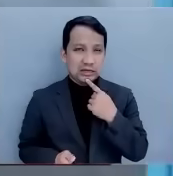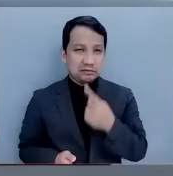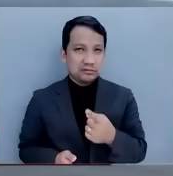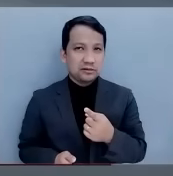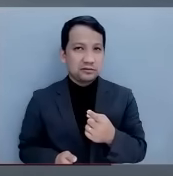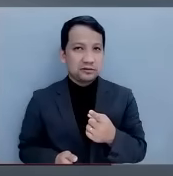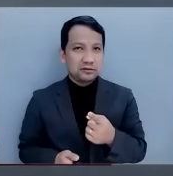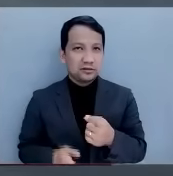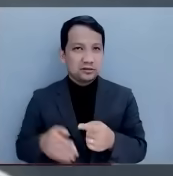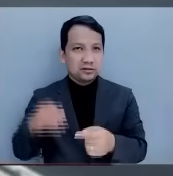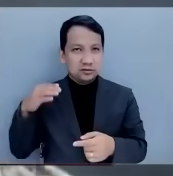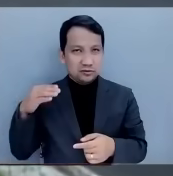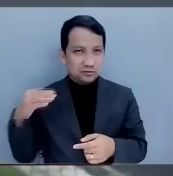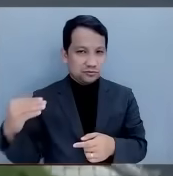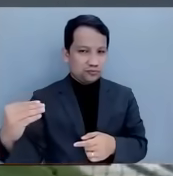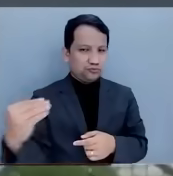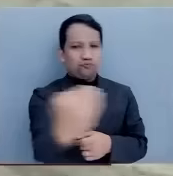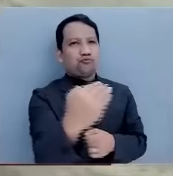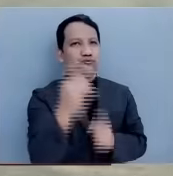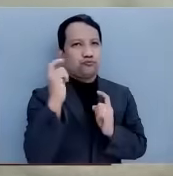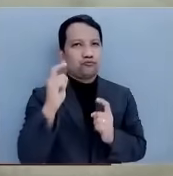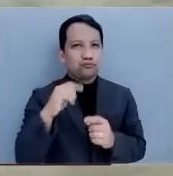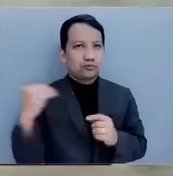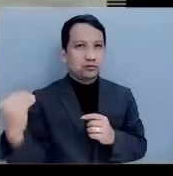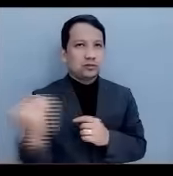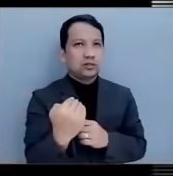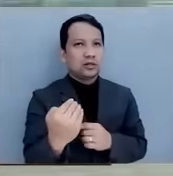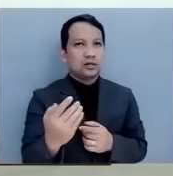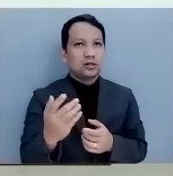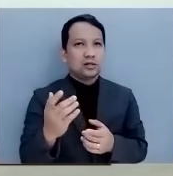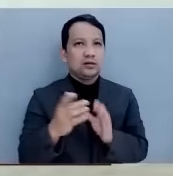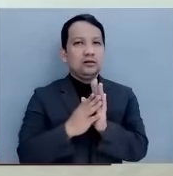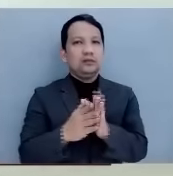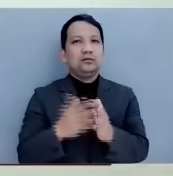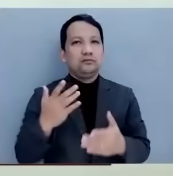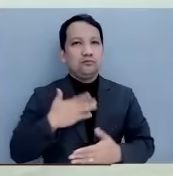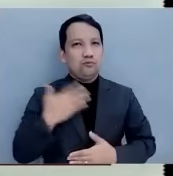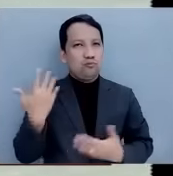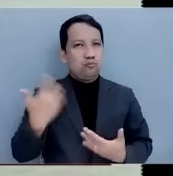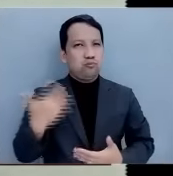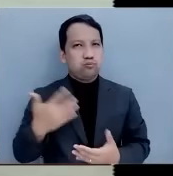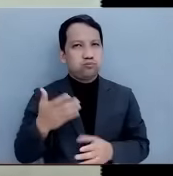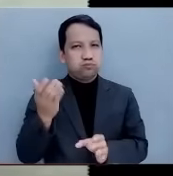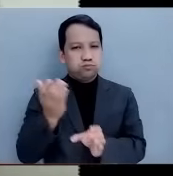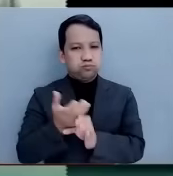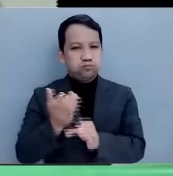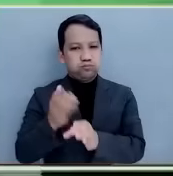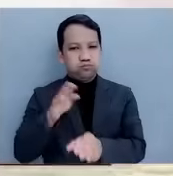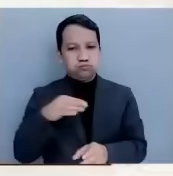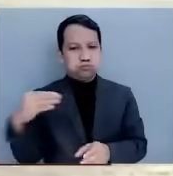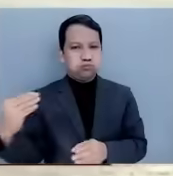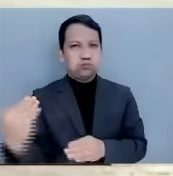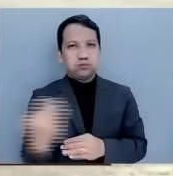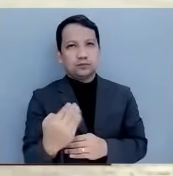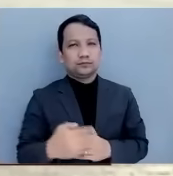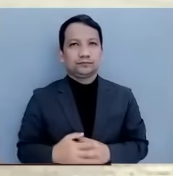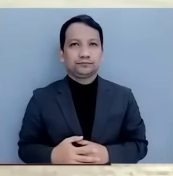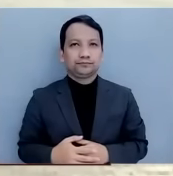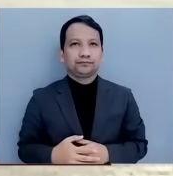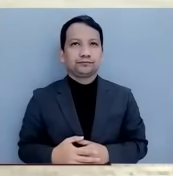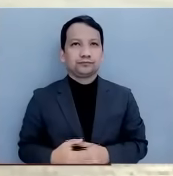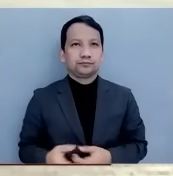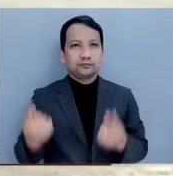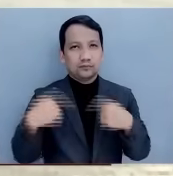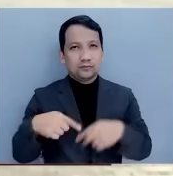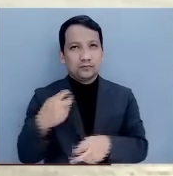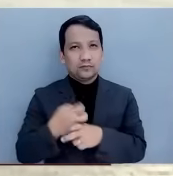Too fast, too furious! Talaga namang nakakabilib ang mga nagka-car drifting. Mukhang